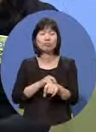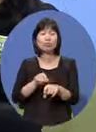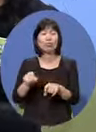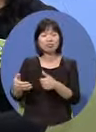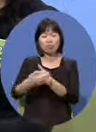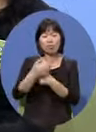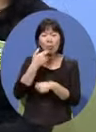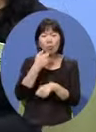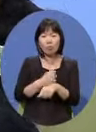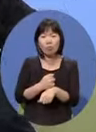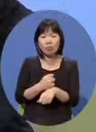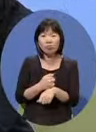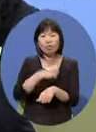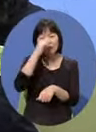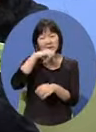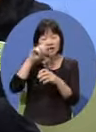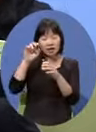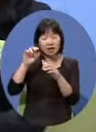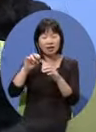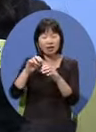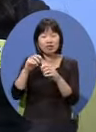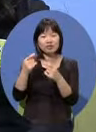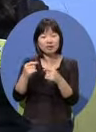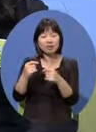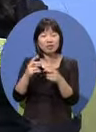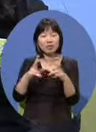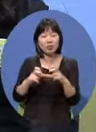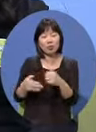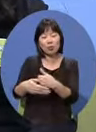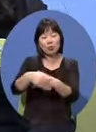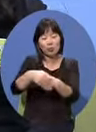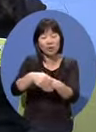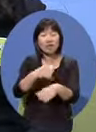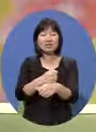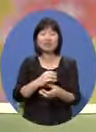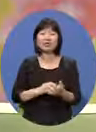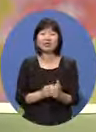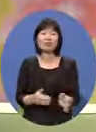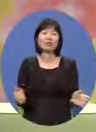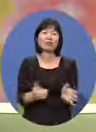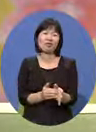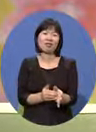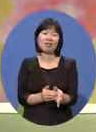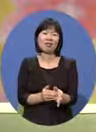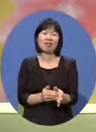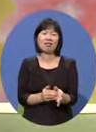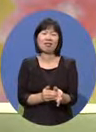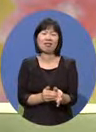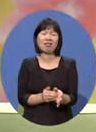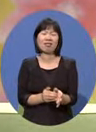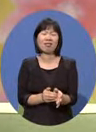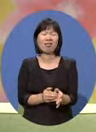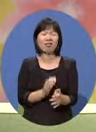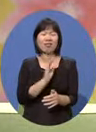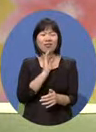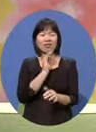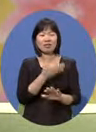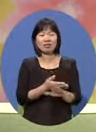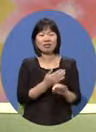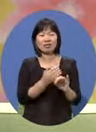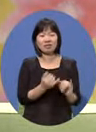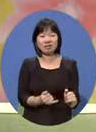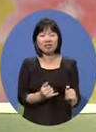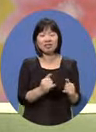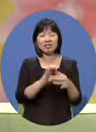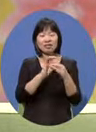네. 이렇게 그나마 그랬구나 할 때 이렇게 공 만져주는 정도, 그 정도로 많이 공 만지다가 스쳐 지나가는, 아, 이런 건 남 수준이죠.